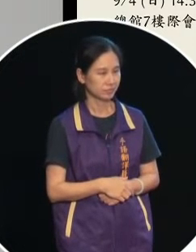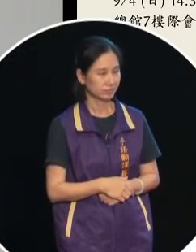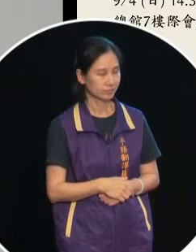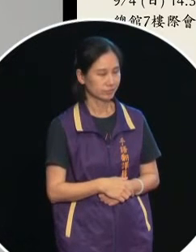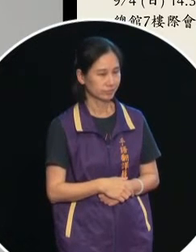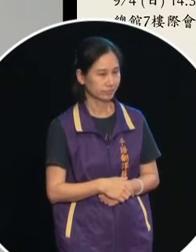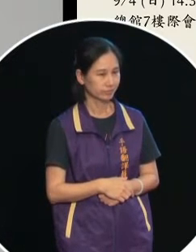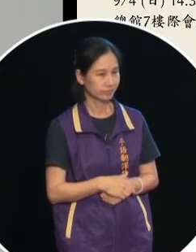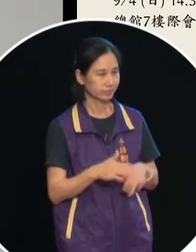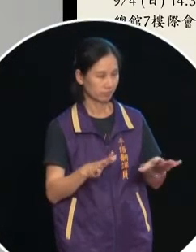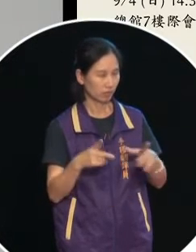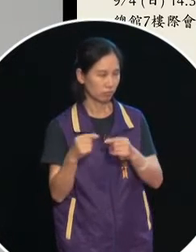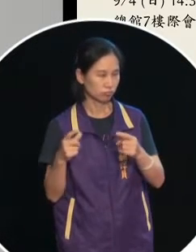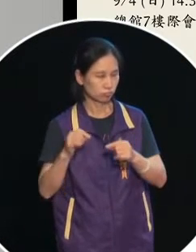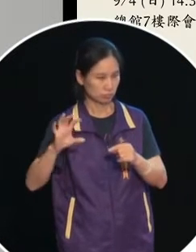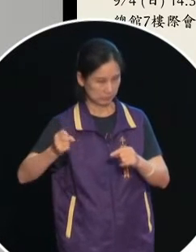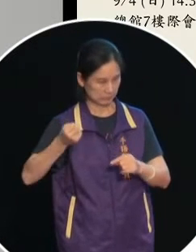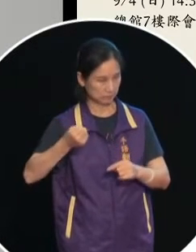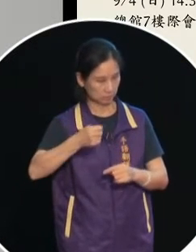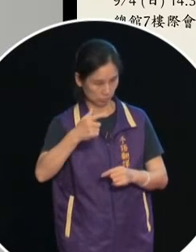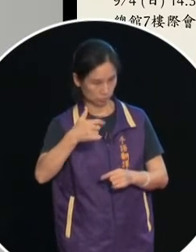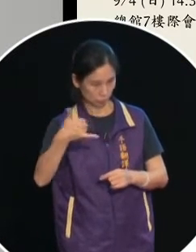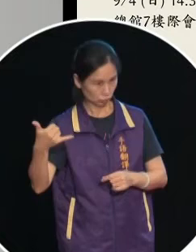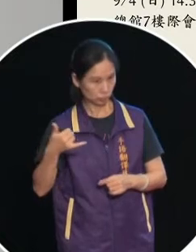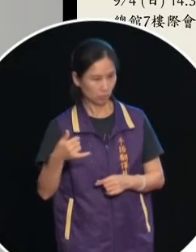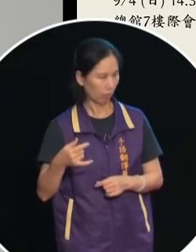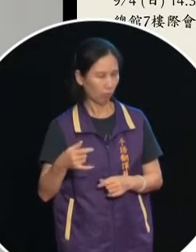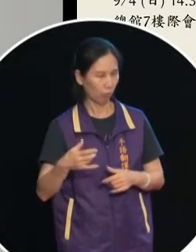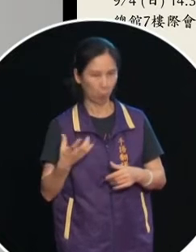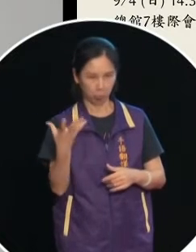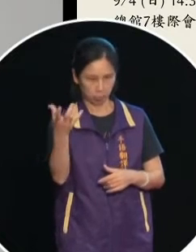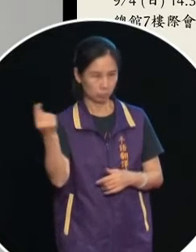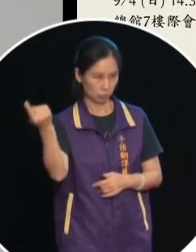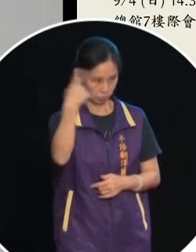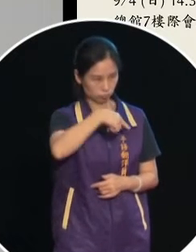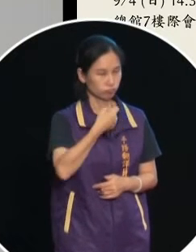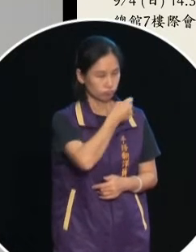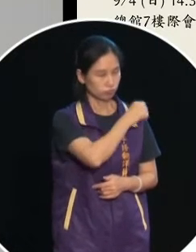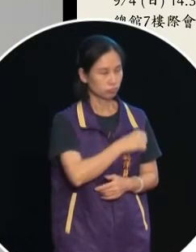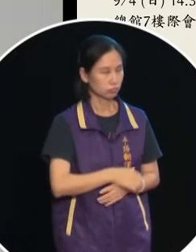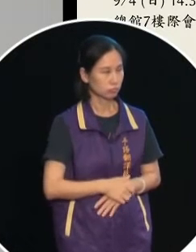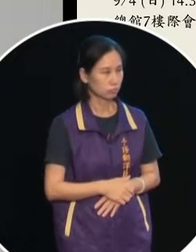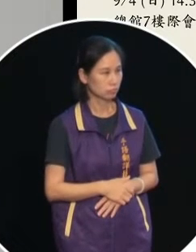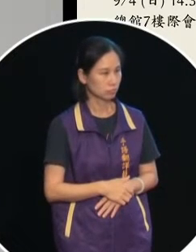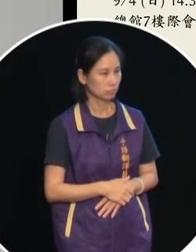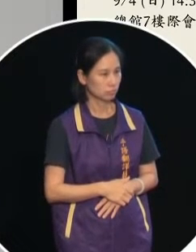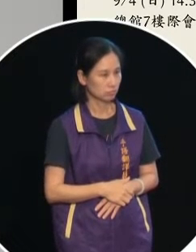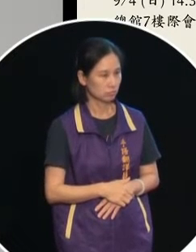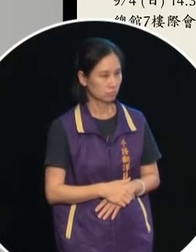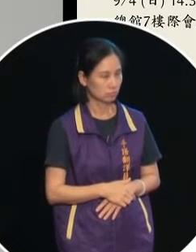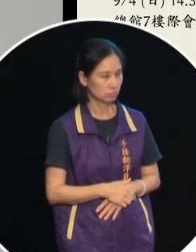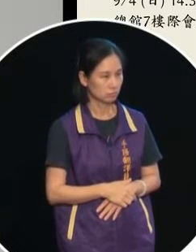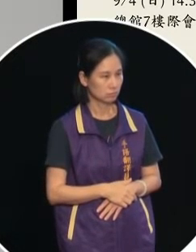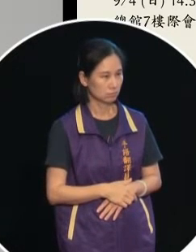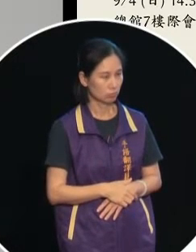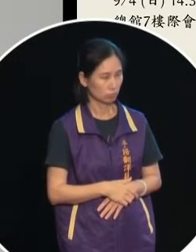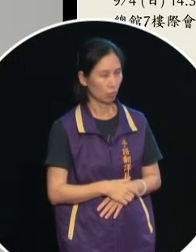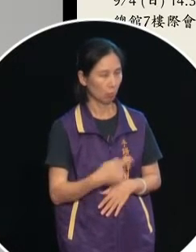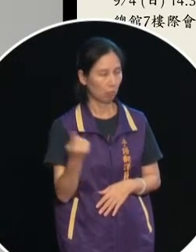所以现在日本的议员通通到了台湾来的原因是这个。来台湾很